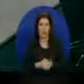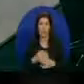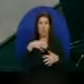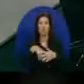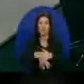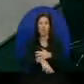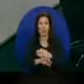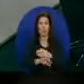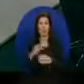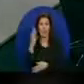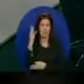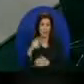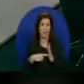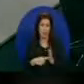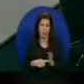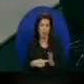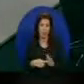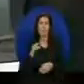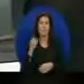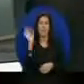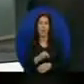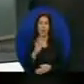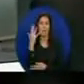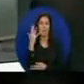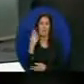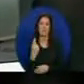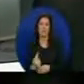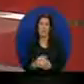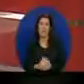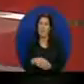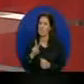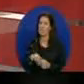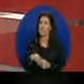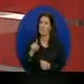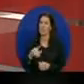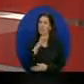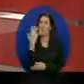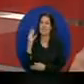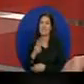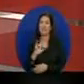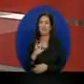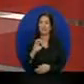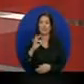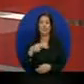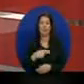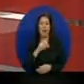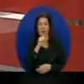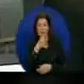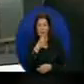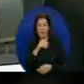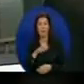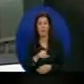עצים, למשל, אז הוא פוגע בעצים עצמם. ויש שם עצי שיטה? יש שם הרבה מאוד עצי שיטה, אבל זה לא עצי השיטה